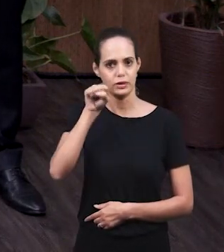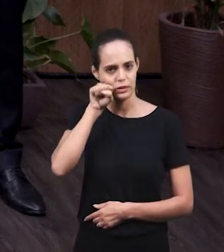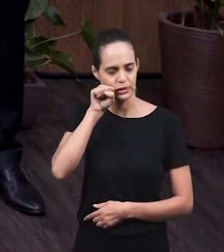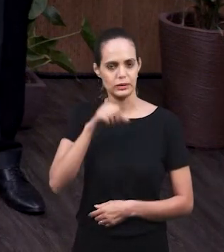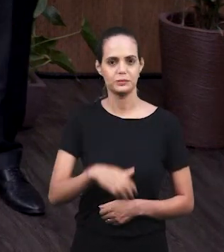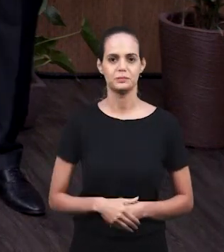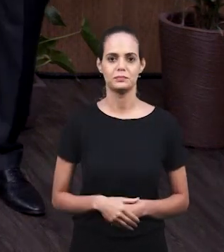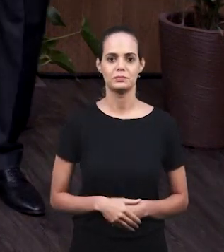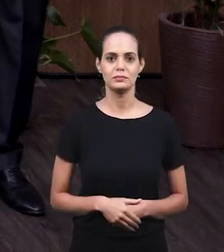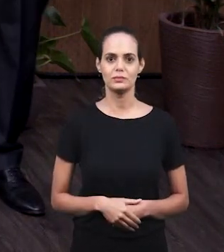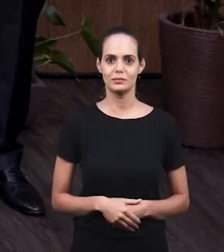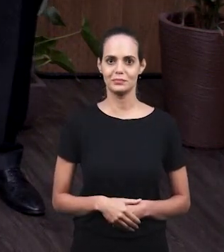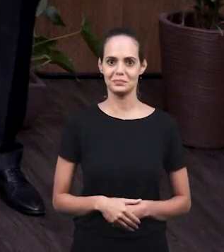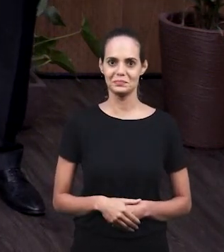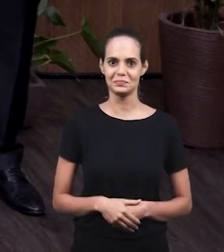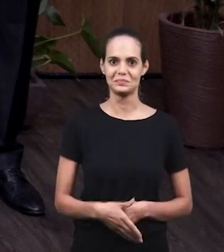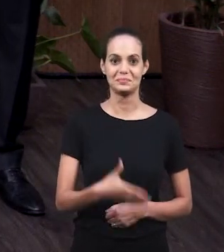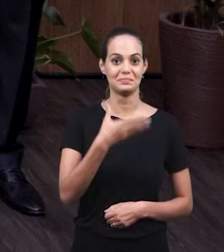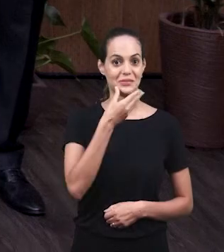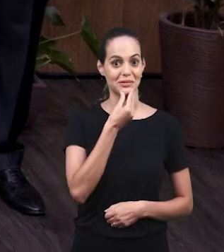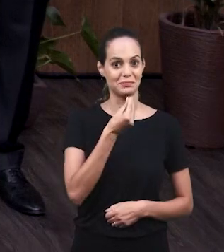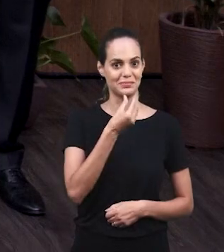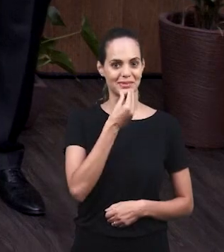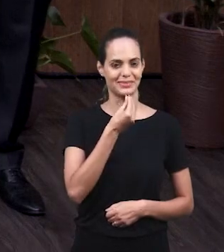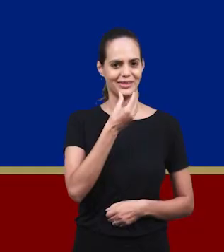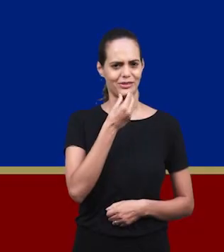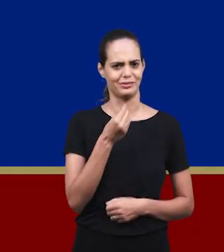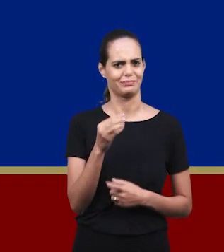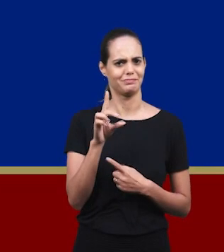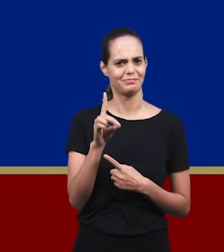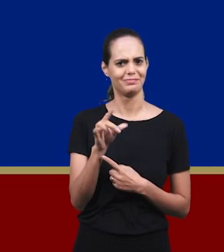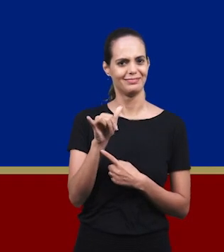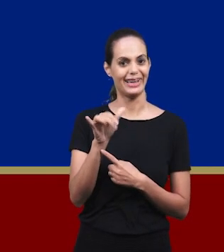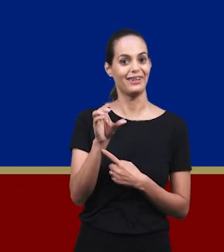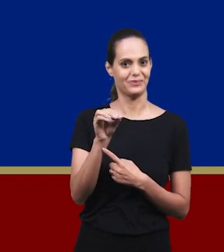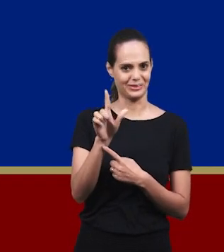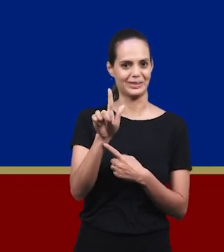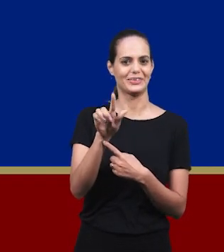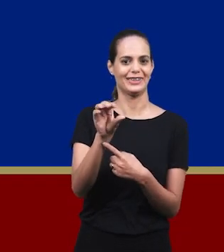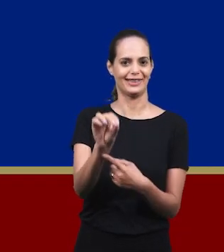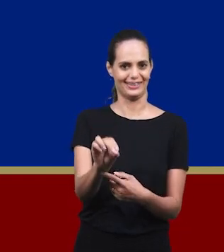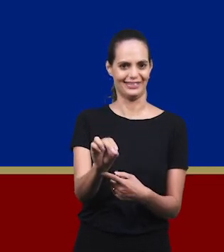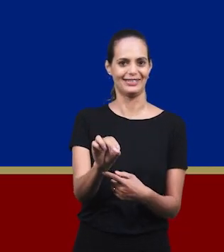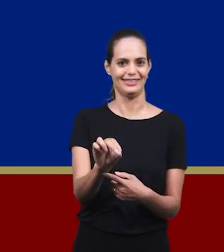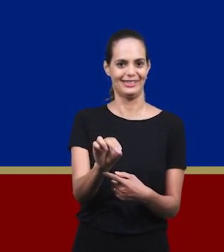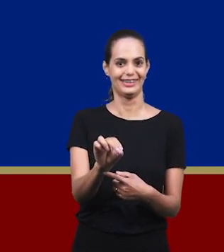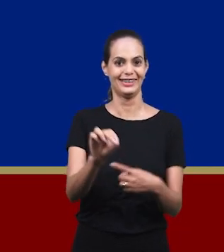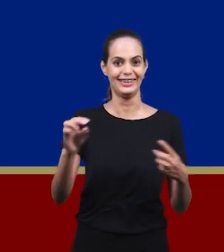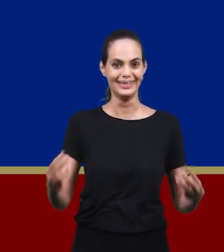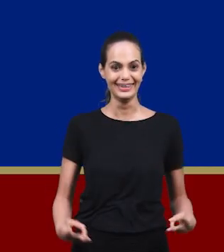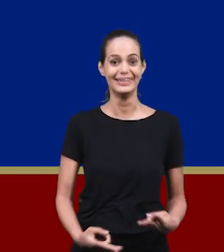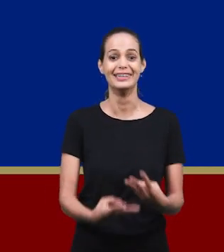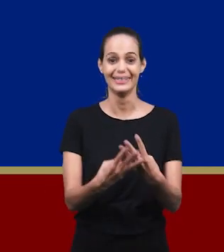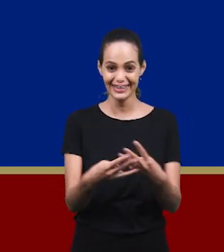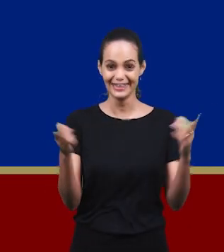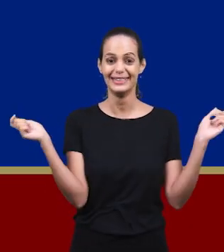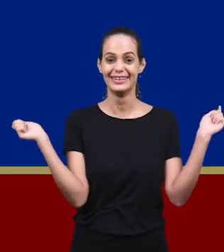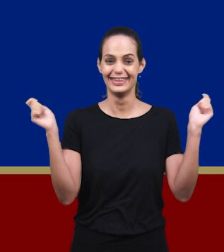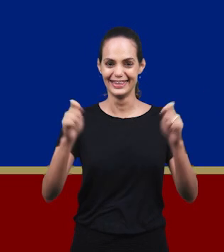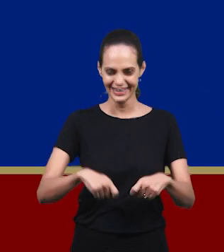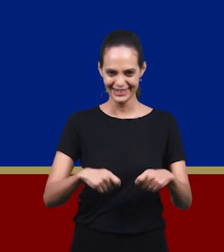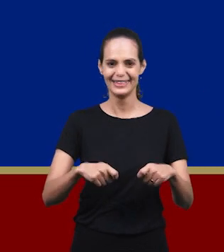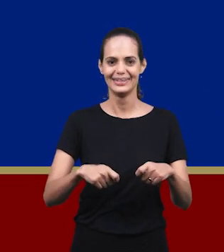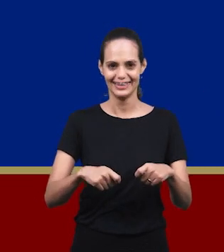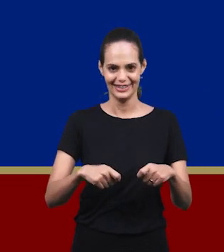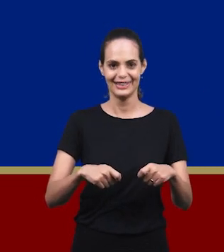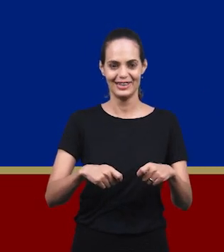Comme a été observé par Diogo Gomes de Vitória, Espírito Santo, Brésil, qui nous a écrit, les Juifs